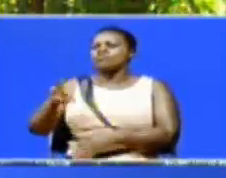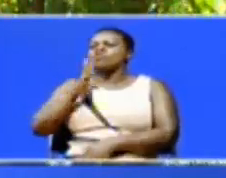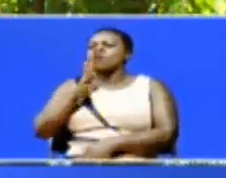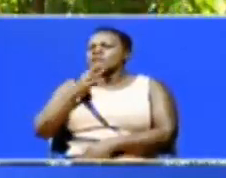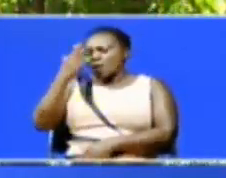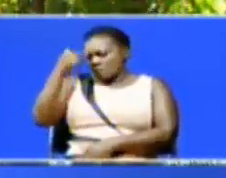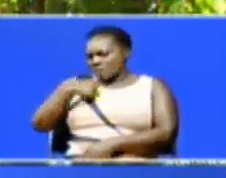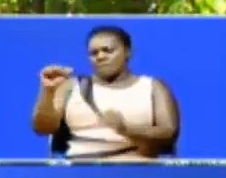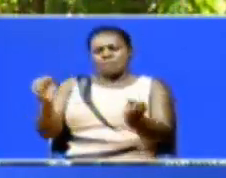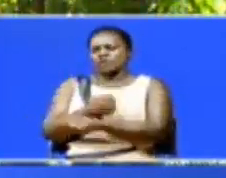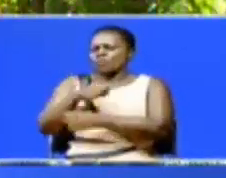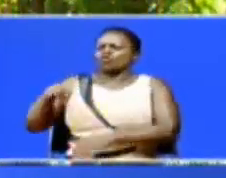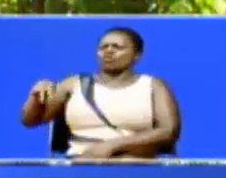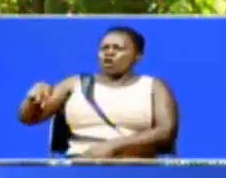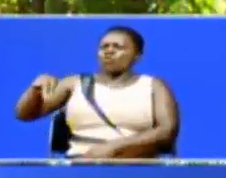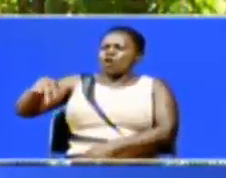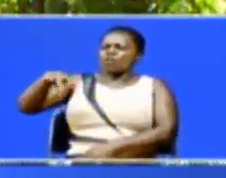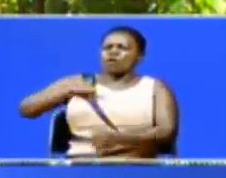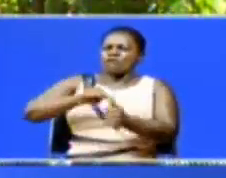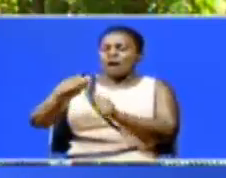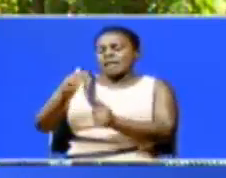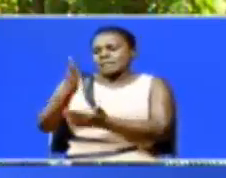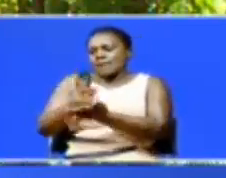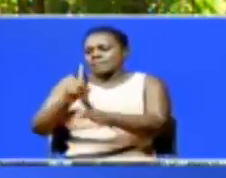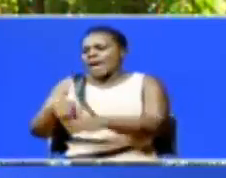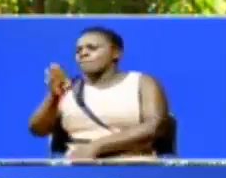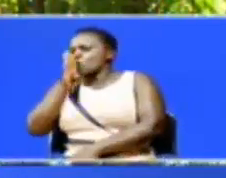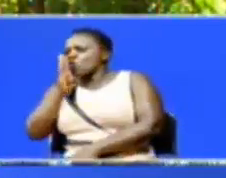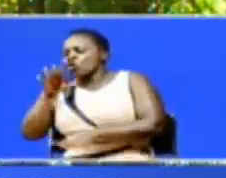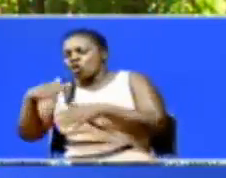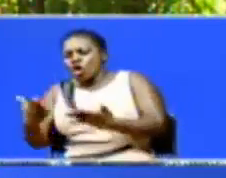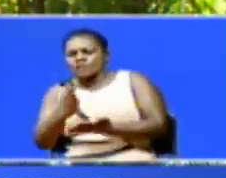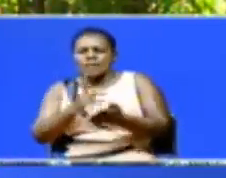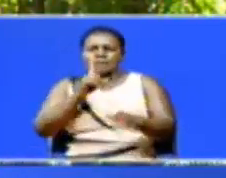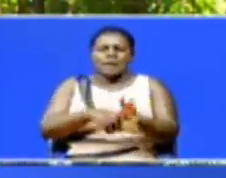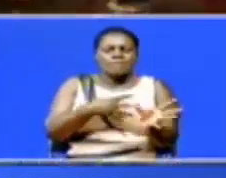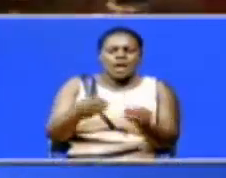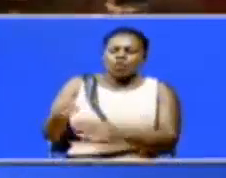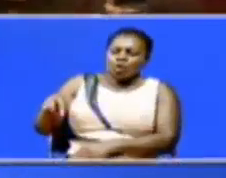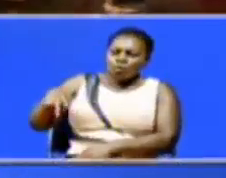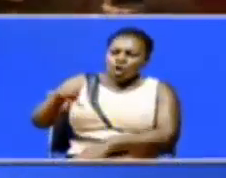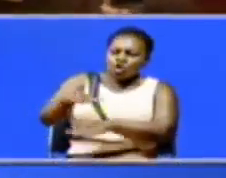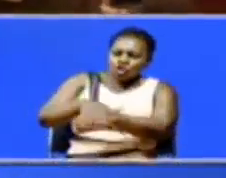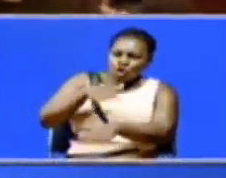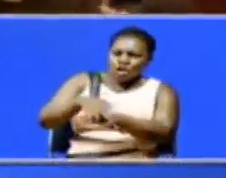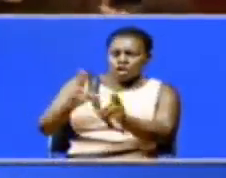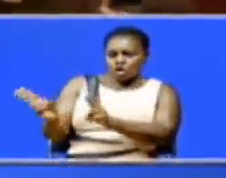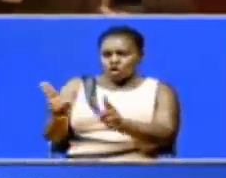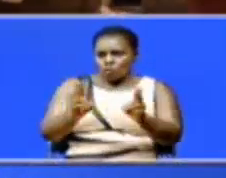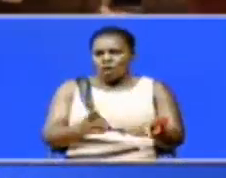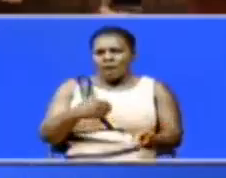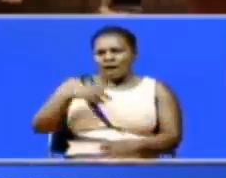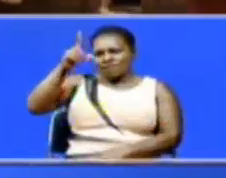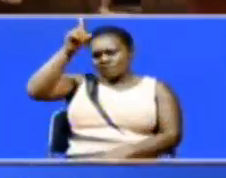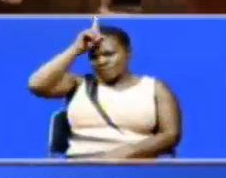kwa sababu siwezi. Saa ingine nakopa, saa ingine ninaenda polepole. Kwa kawaida hapa